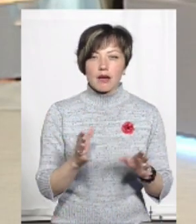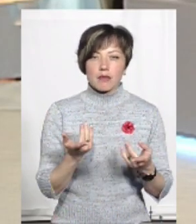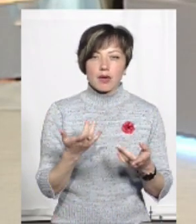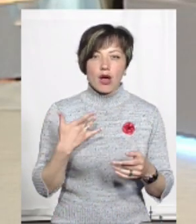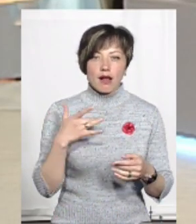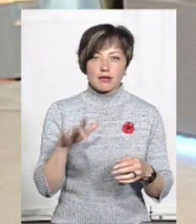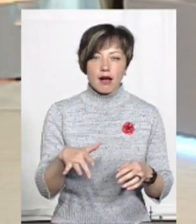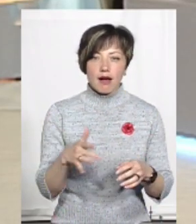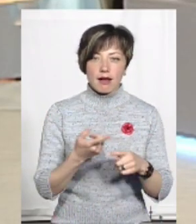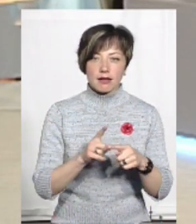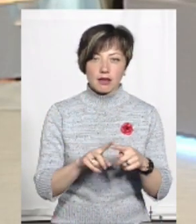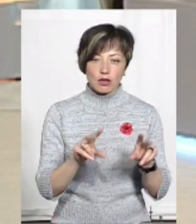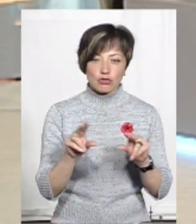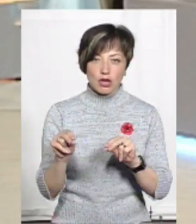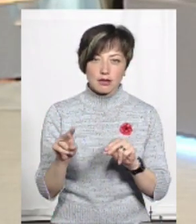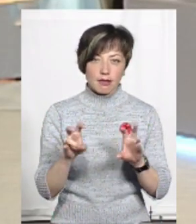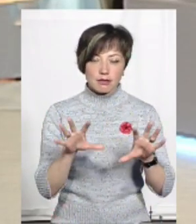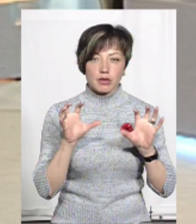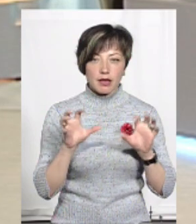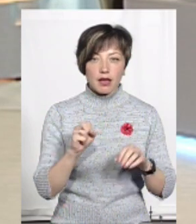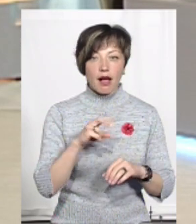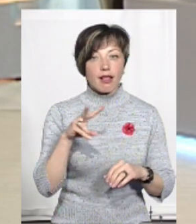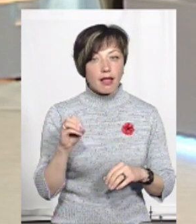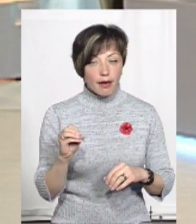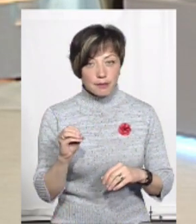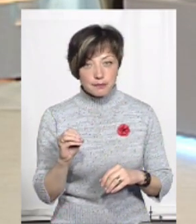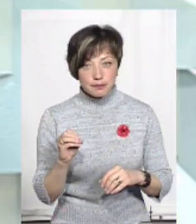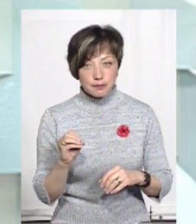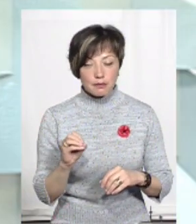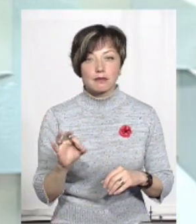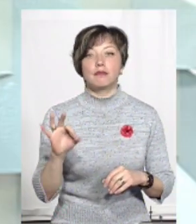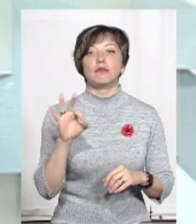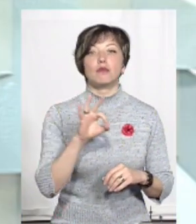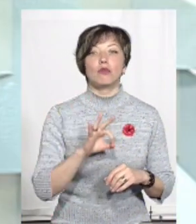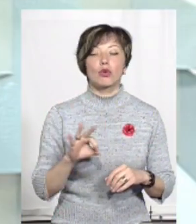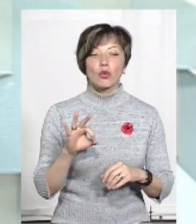якесь радикальне, на щастя, несприйняття, але про